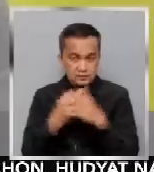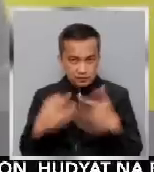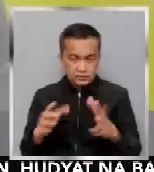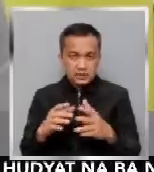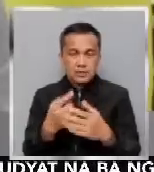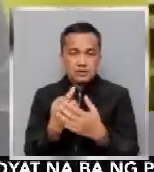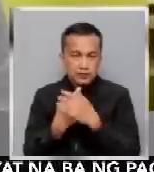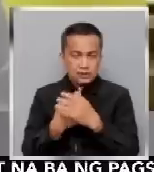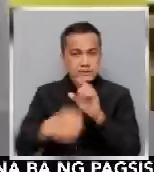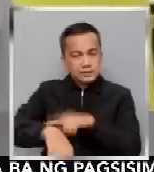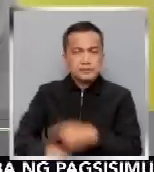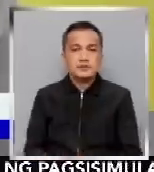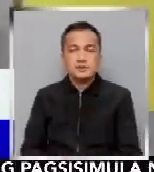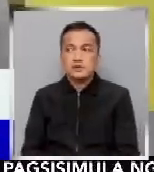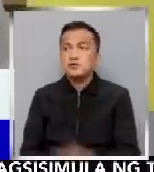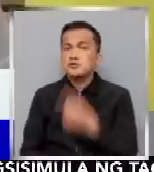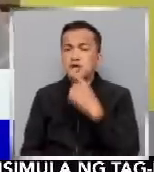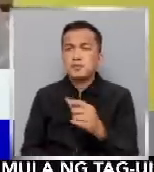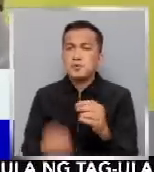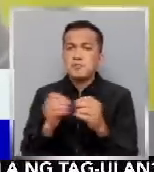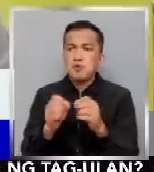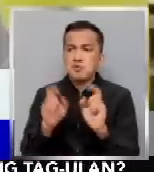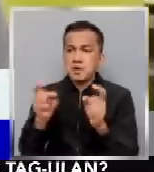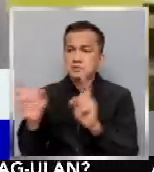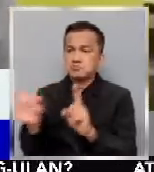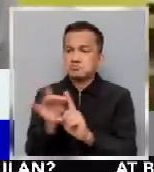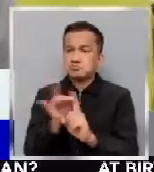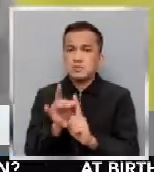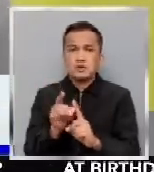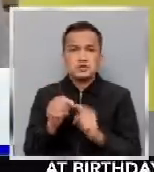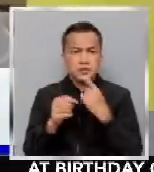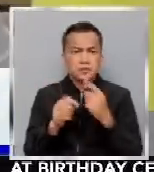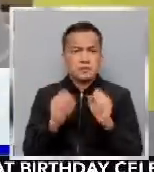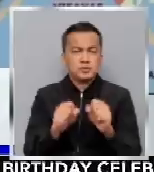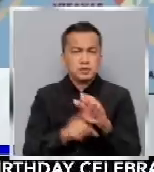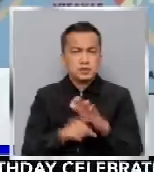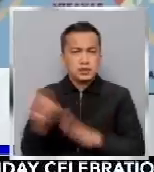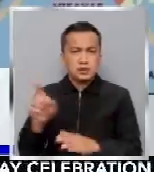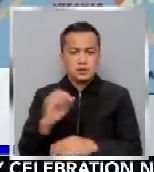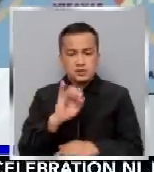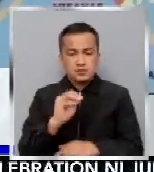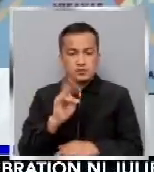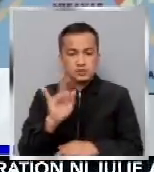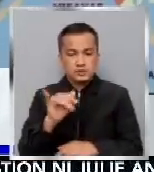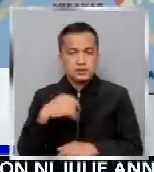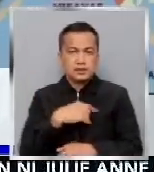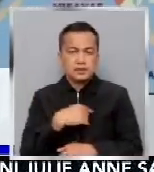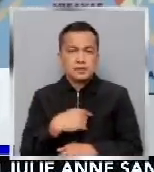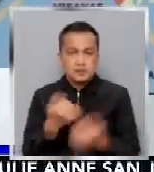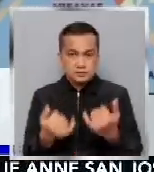quarantine. Sabi nila, this is more transmissible. Sabi nila, pwede nitong i-escape ang immunity natin. At present, meron na po